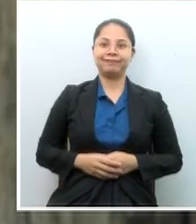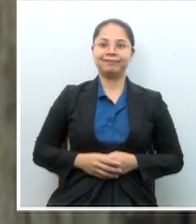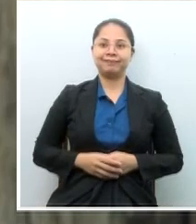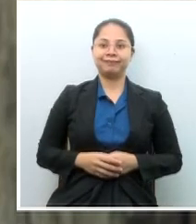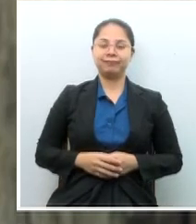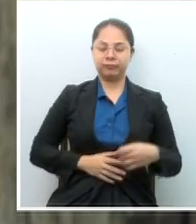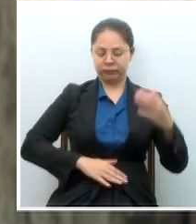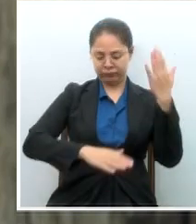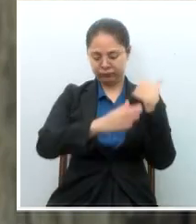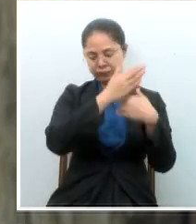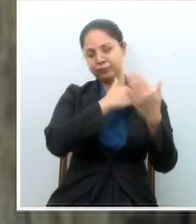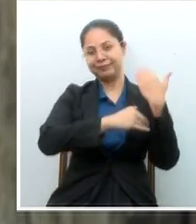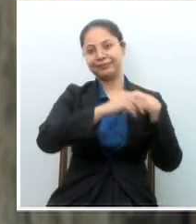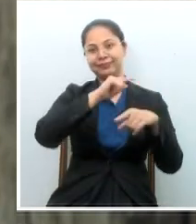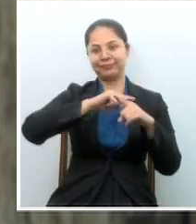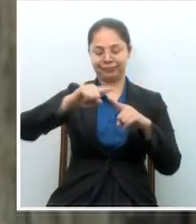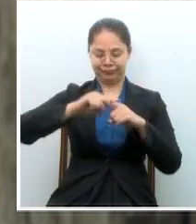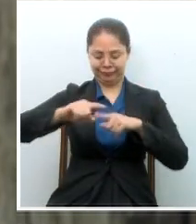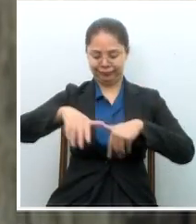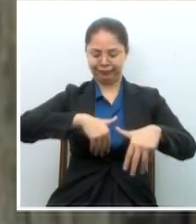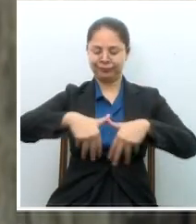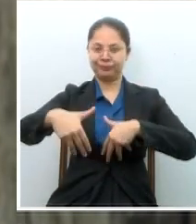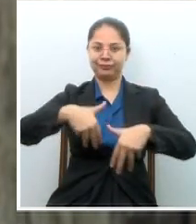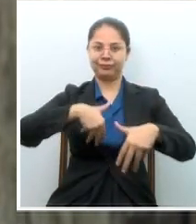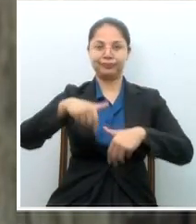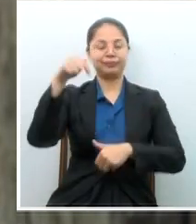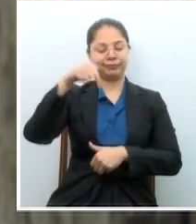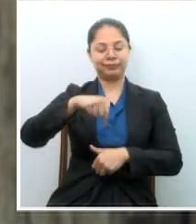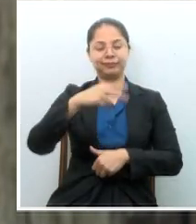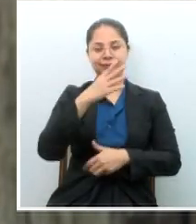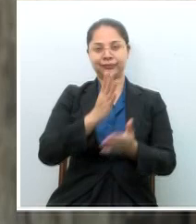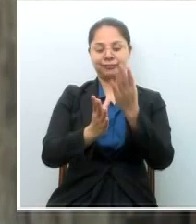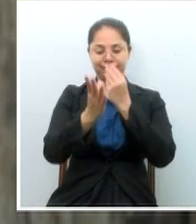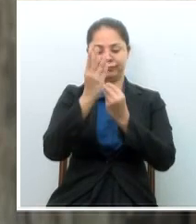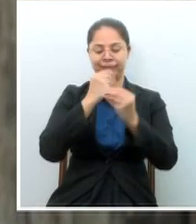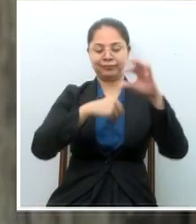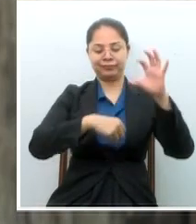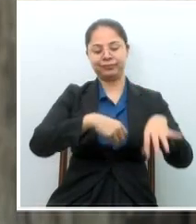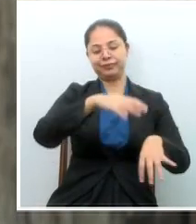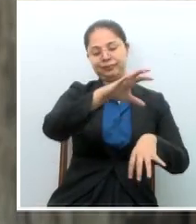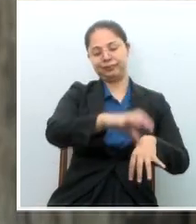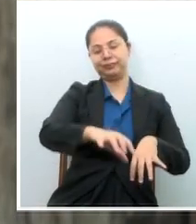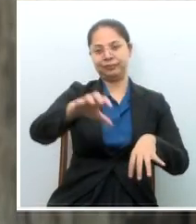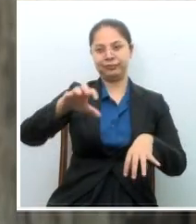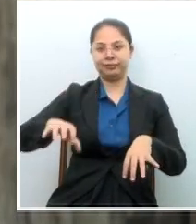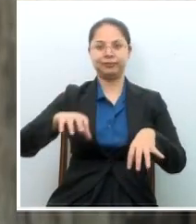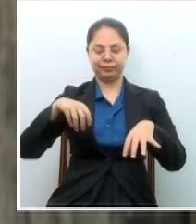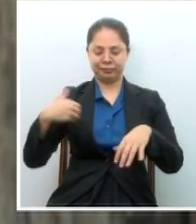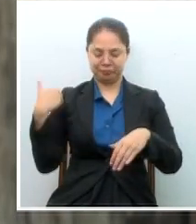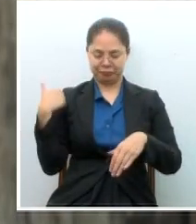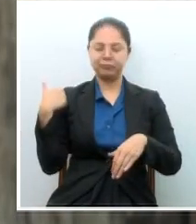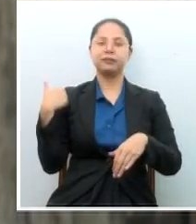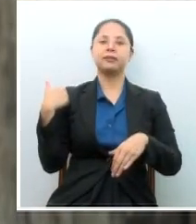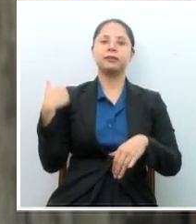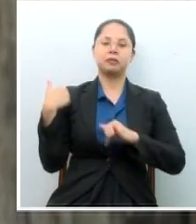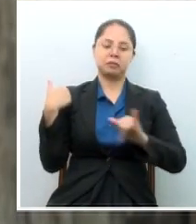ษาประวัติศาสตร์นะของท้องถิ่นของโรงเรียนบ้านแม่กะสามีแหล่งเรียนรู้ท้องถิ่นที่ควรค่าแก่การศึกษาเย